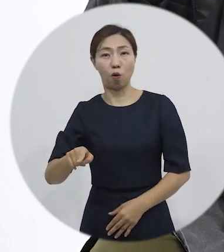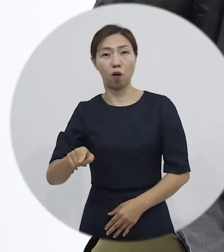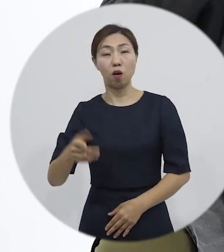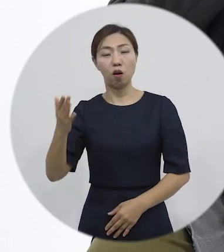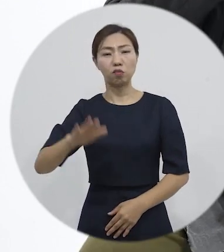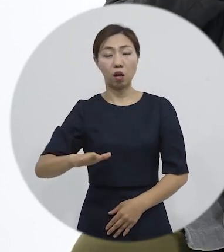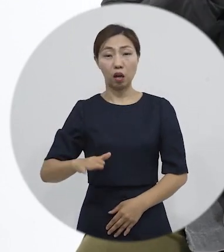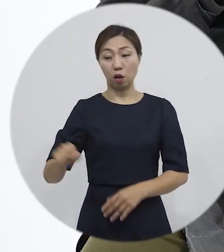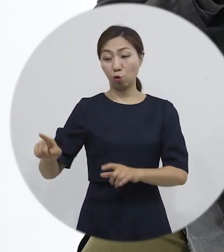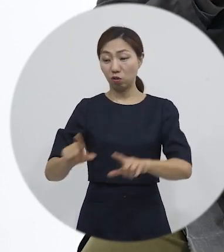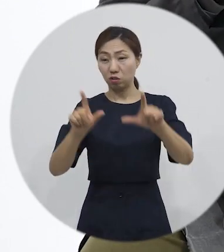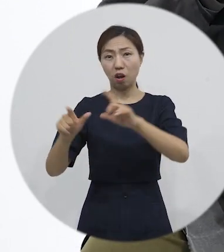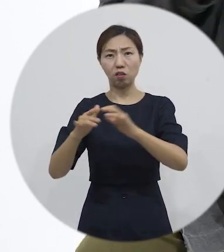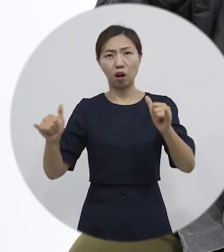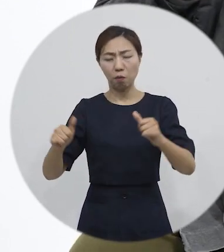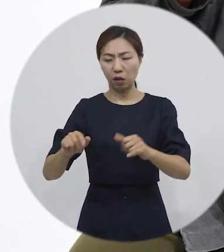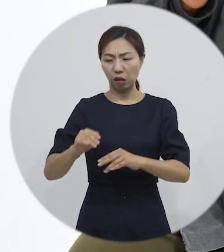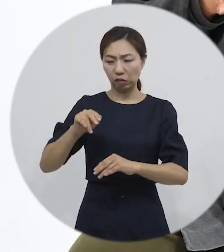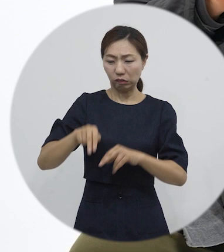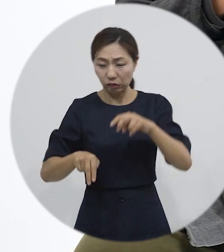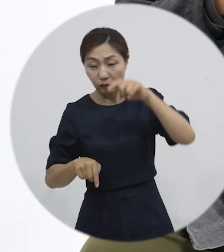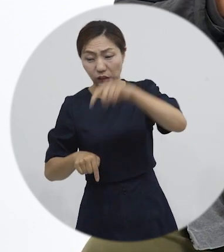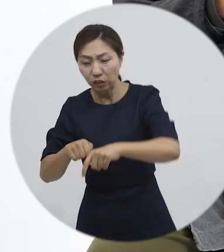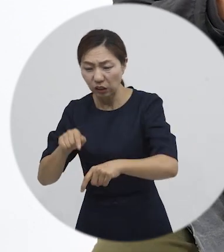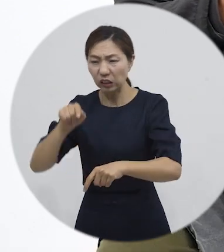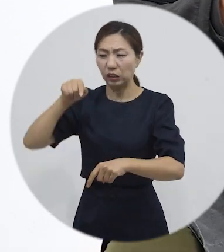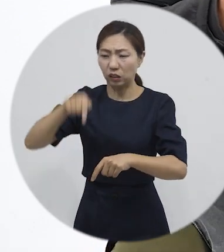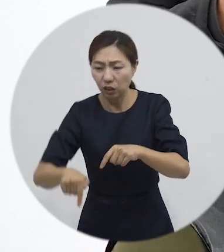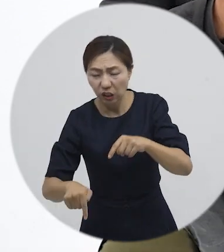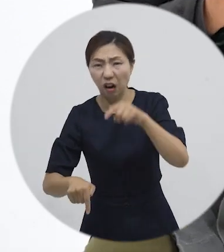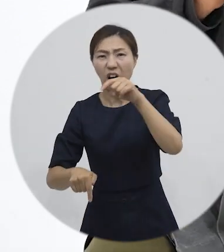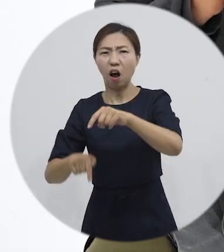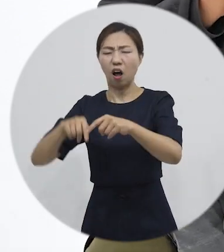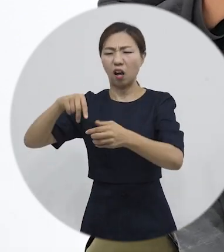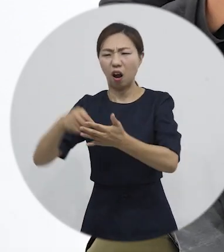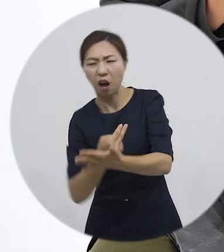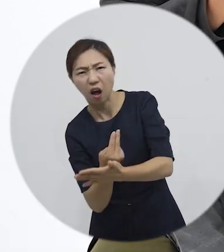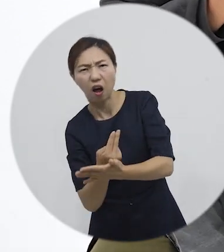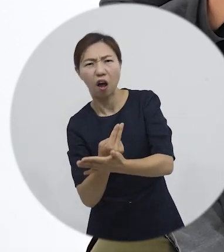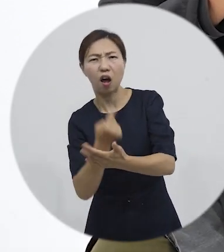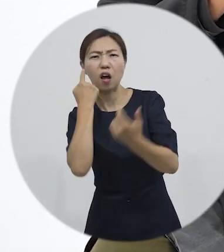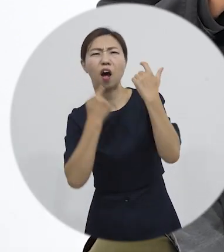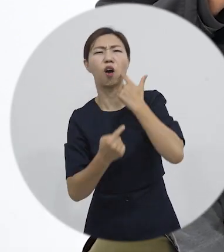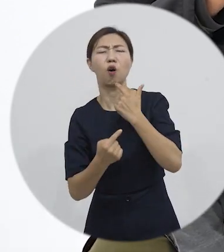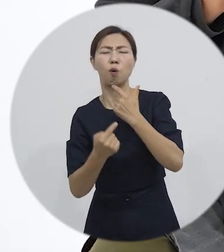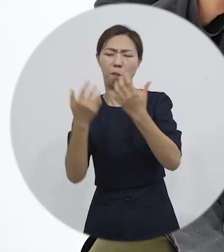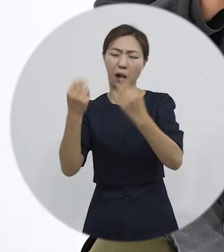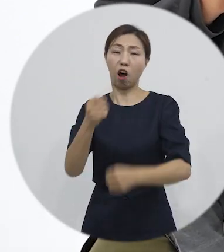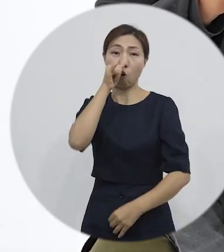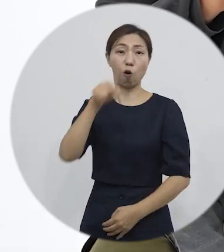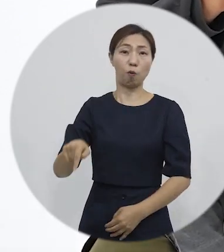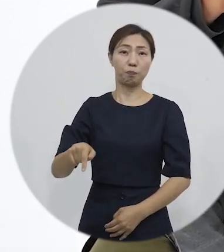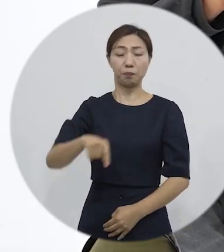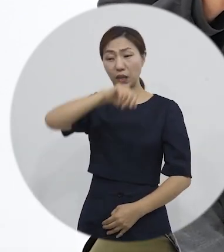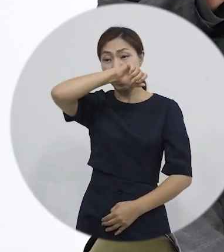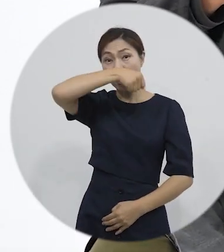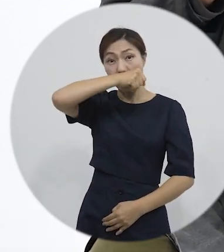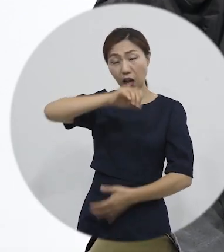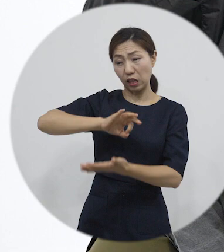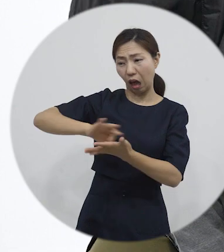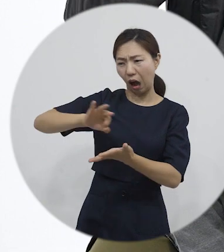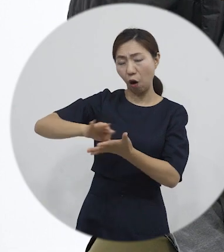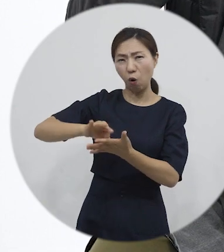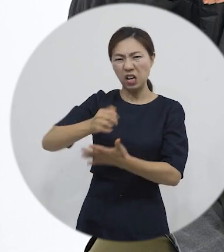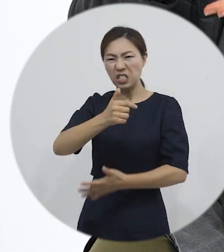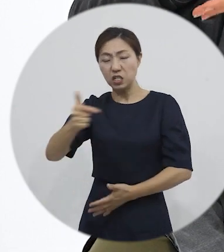주민들은 이렇게 발을 헛디뎌서 맨날 다칠 위험이 있는 거죠. 그러면 그거는 돈이 많이 들어서가 아니라